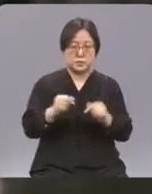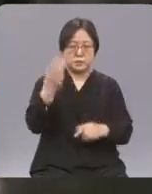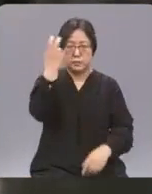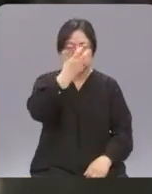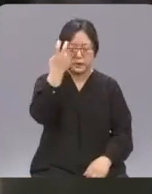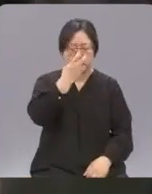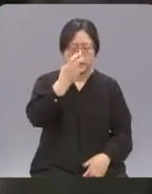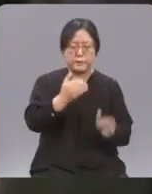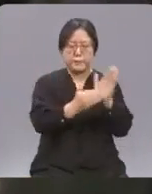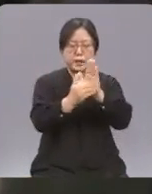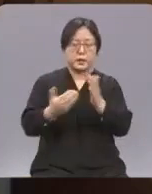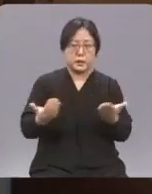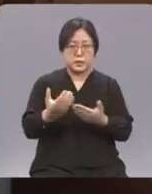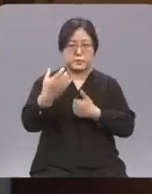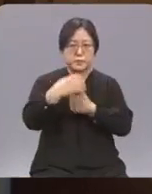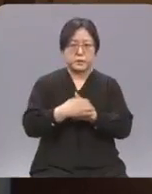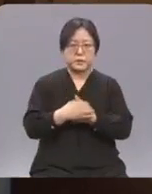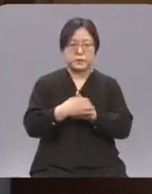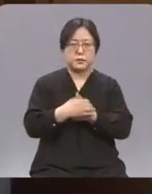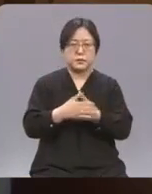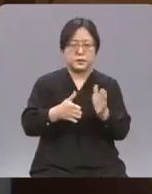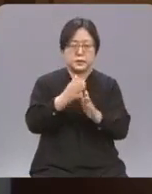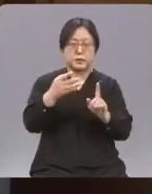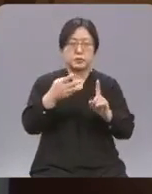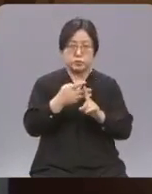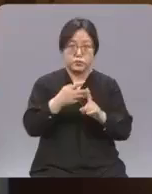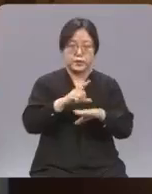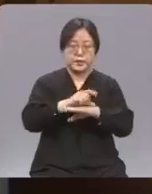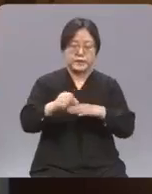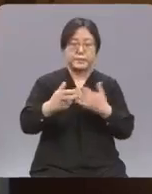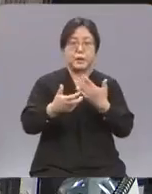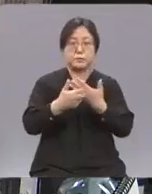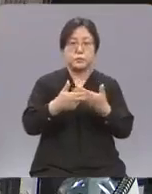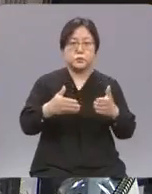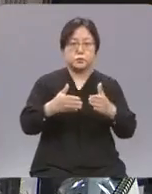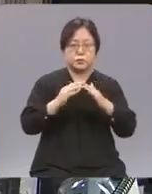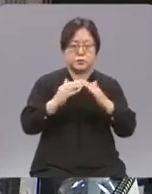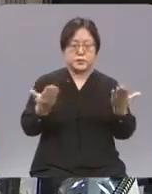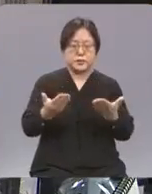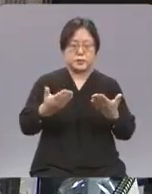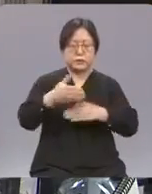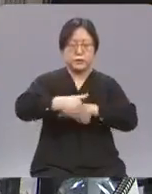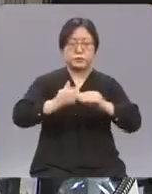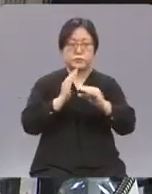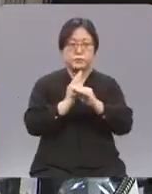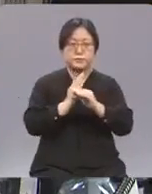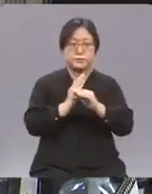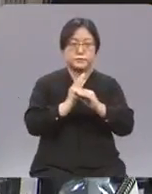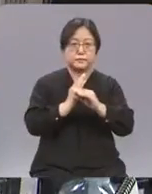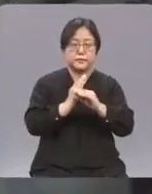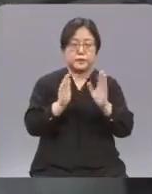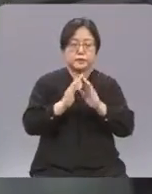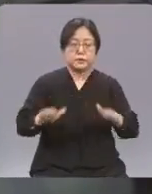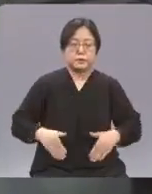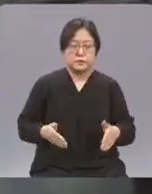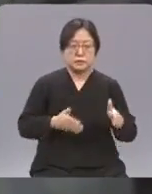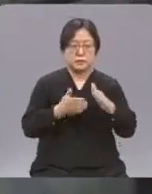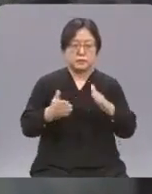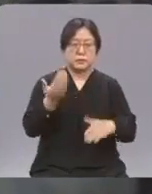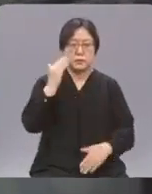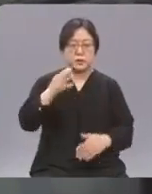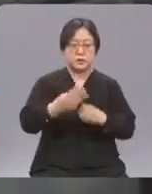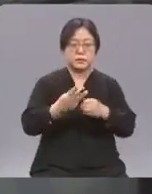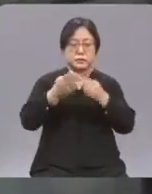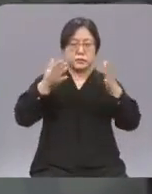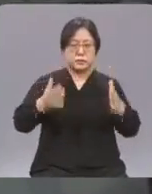등 방역 업무 수행을 위해서 시군과 지방의료원 등에서 근무할 예정입니다. 한편 전남도는 최근